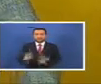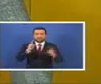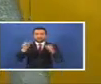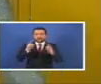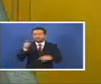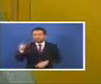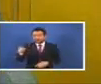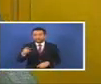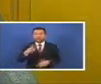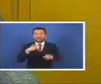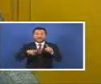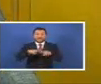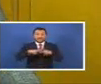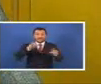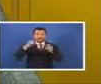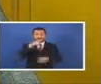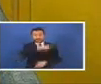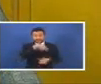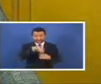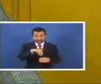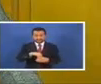yargılayan asli mahkeme tarafından